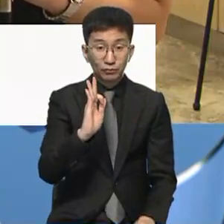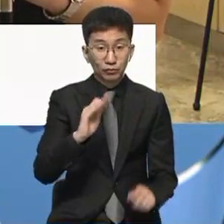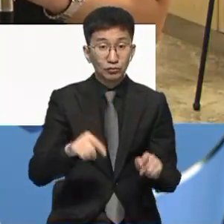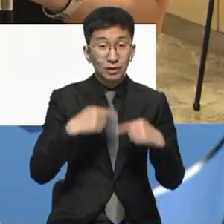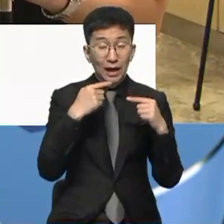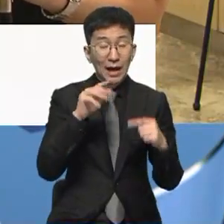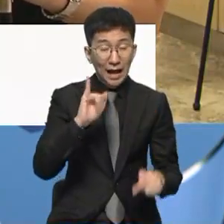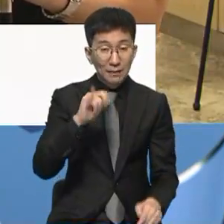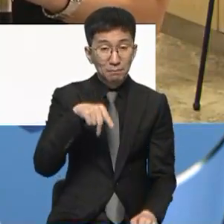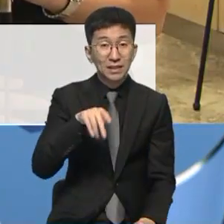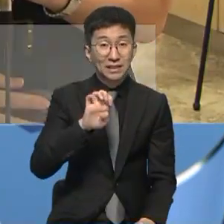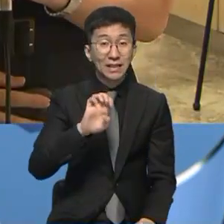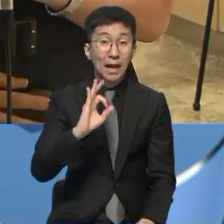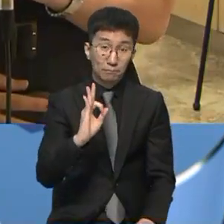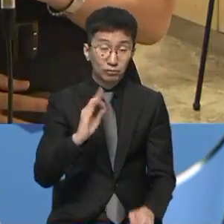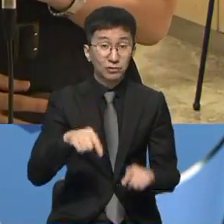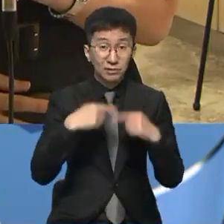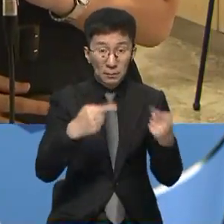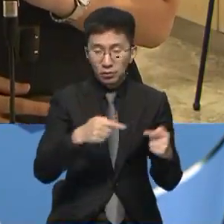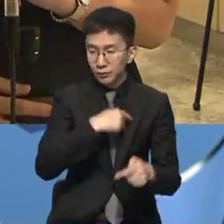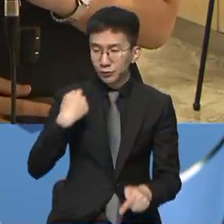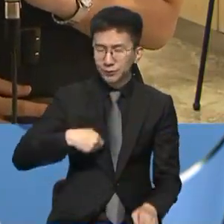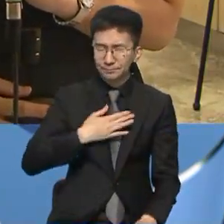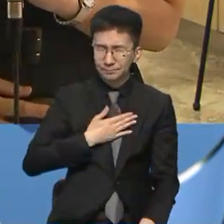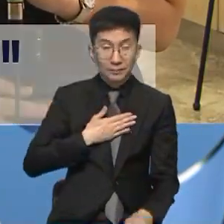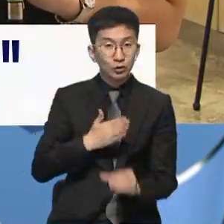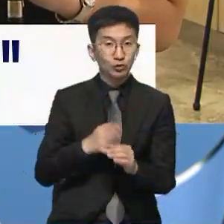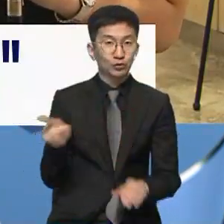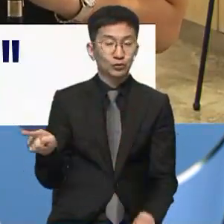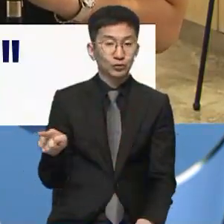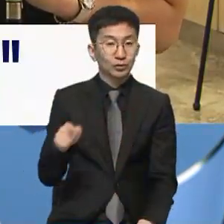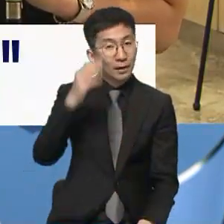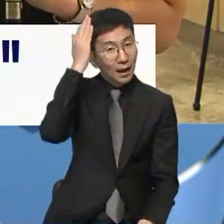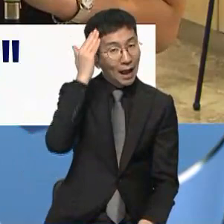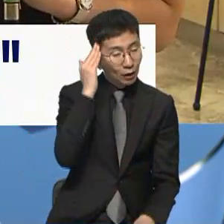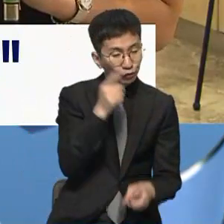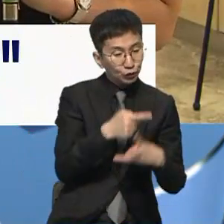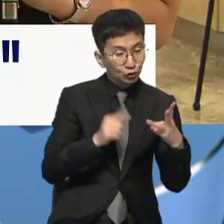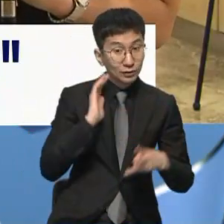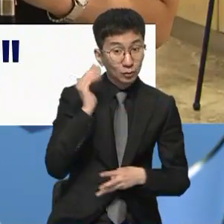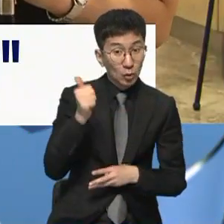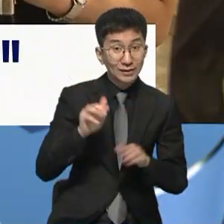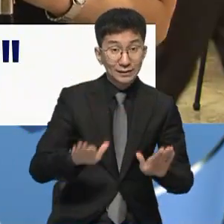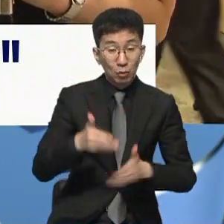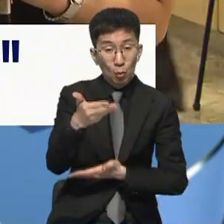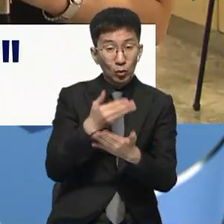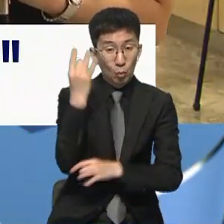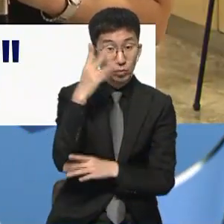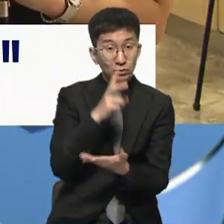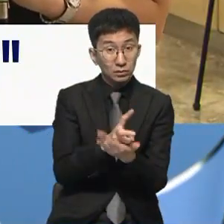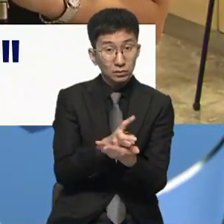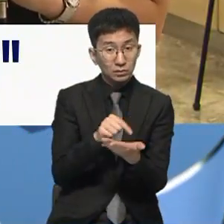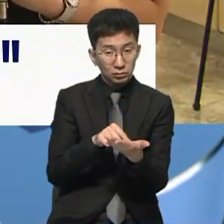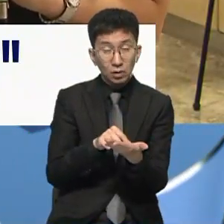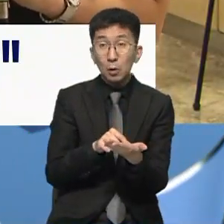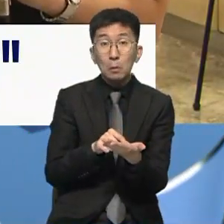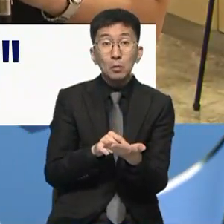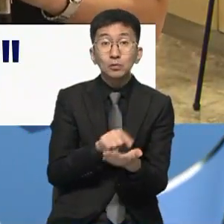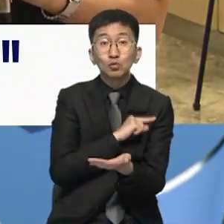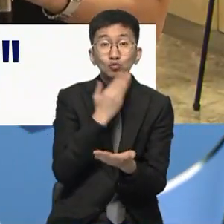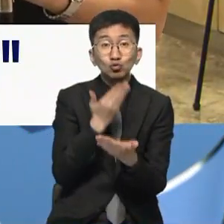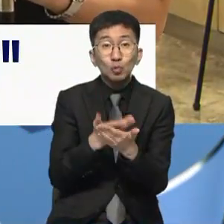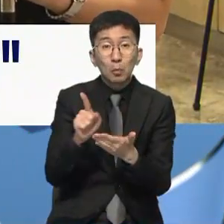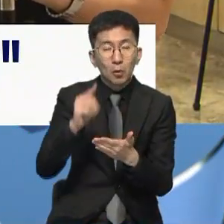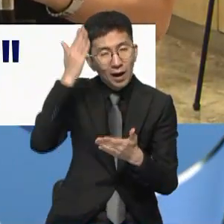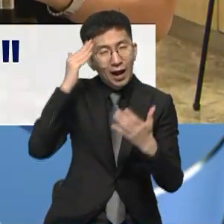시선이 곱지 않습니다. 이와 관련해 윤석열 대통령은 우리 외교의 원칙과 기준은 철저하게 국익이라고 밝힌